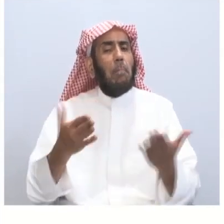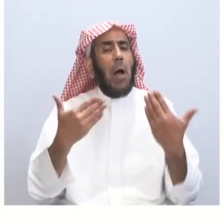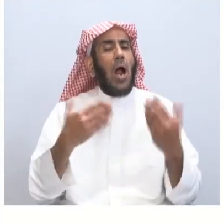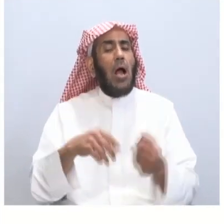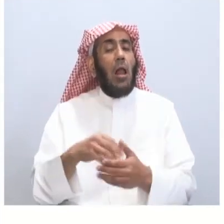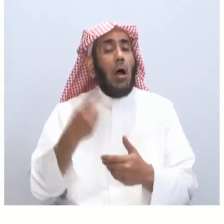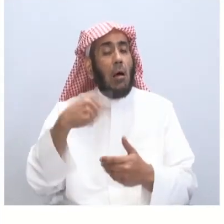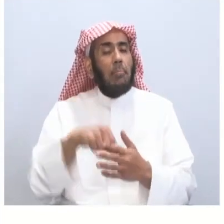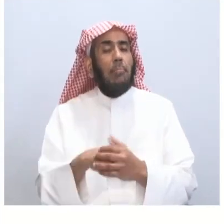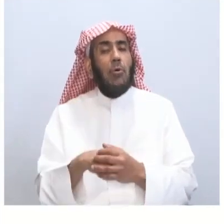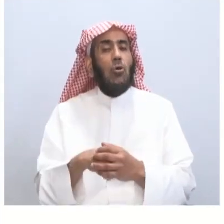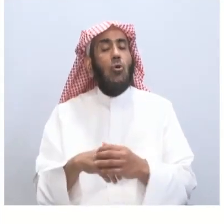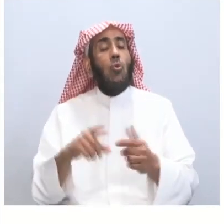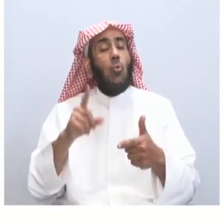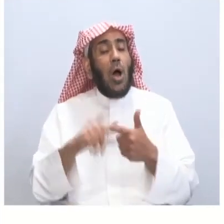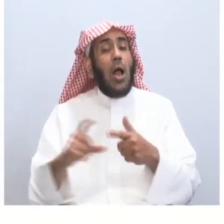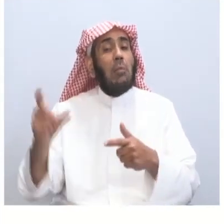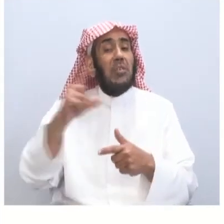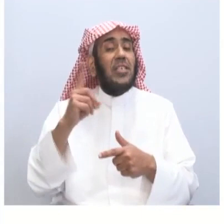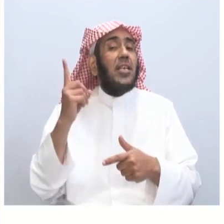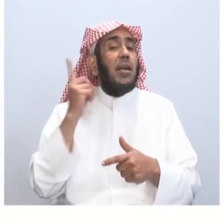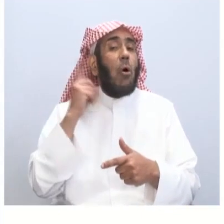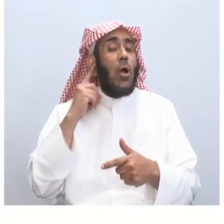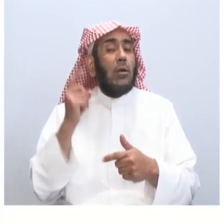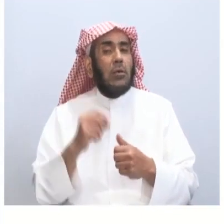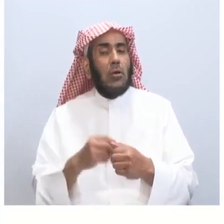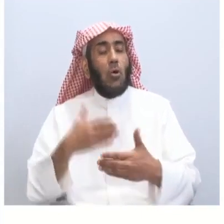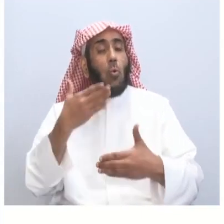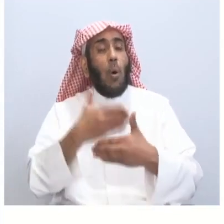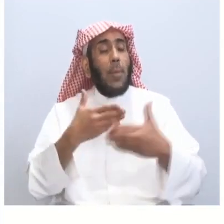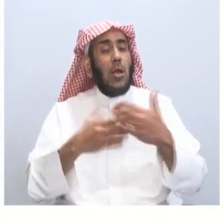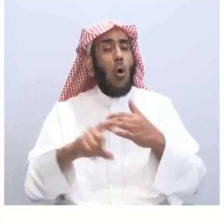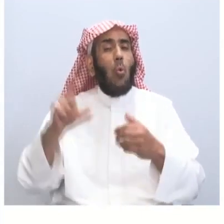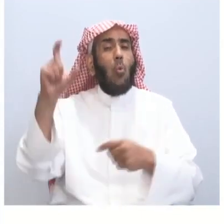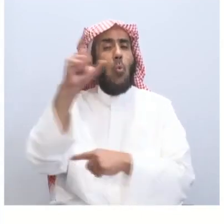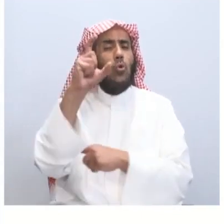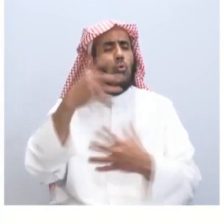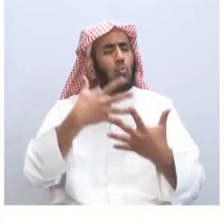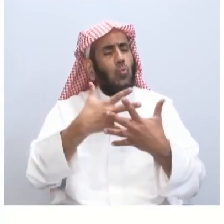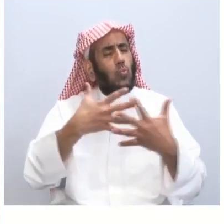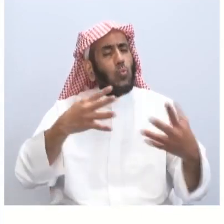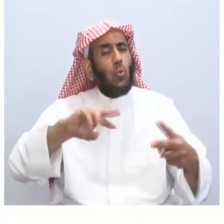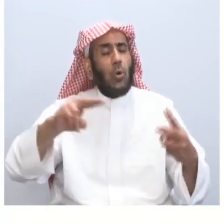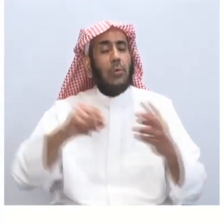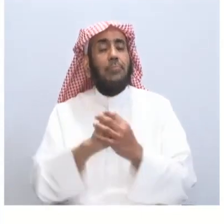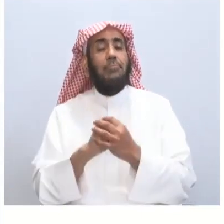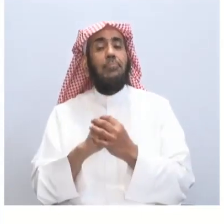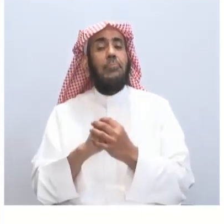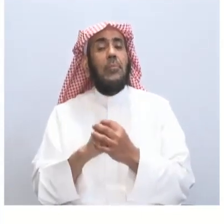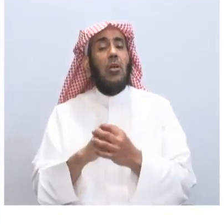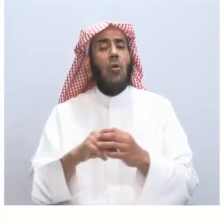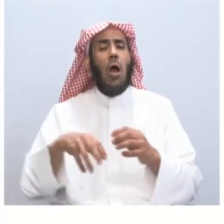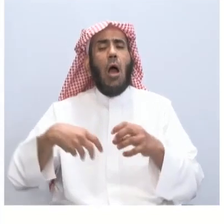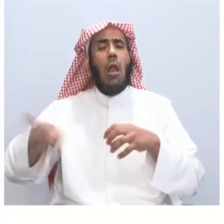الحرام والمسجد النبوي وبناء مساجد اخرى في